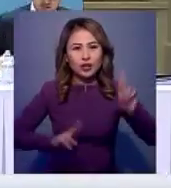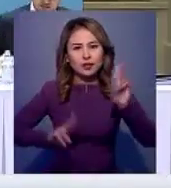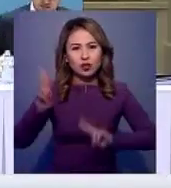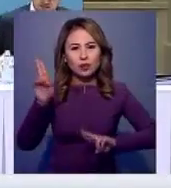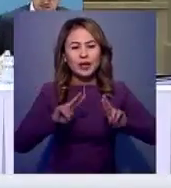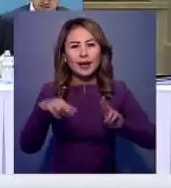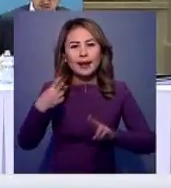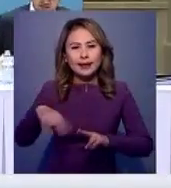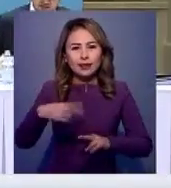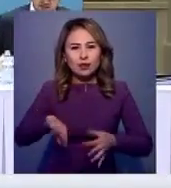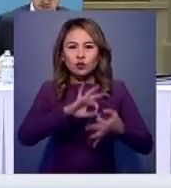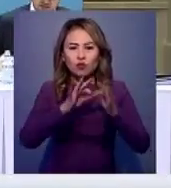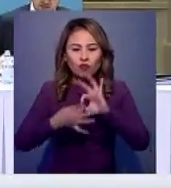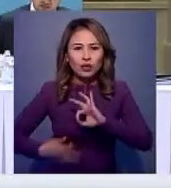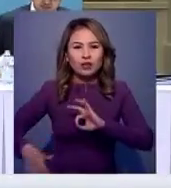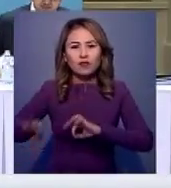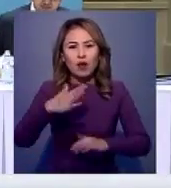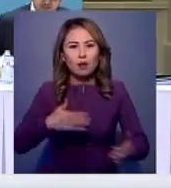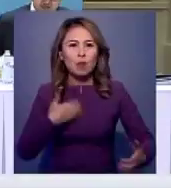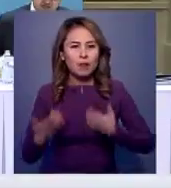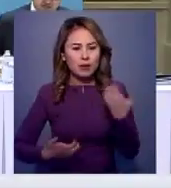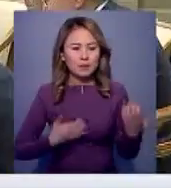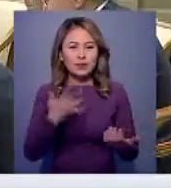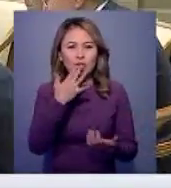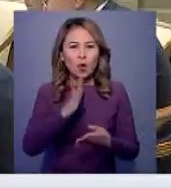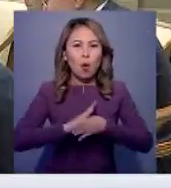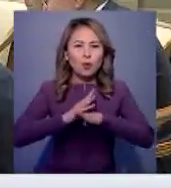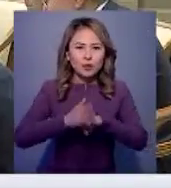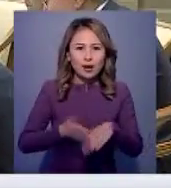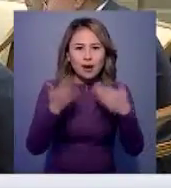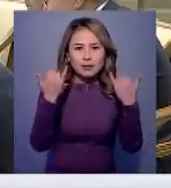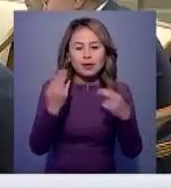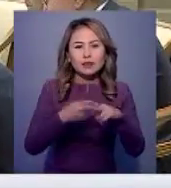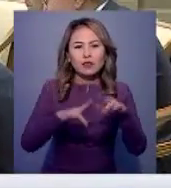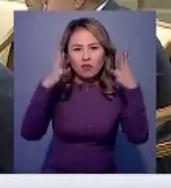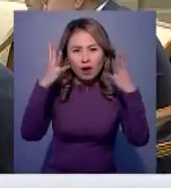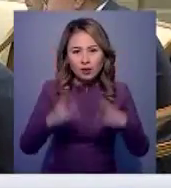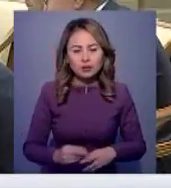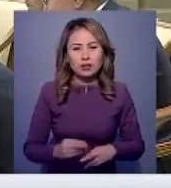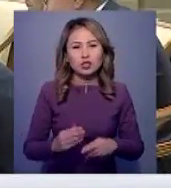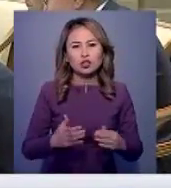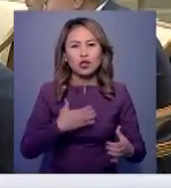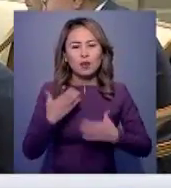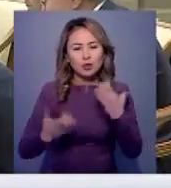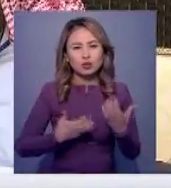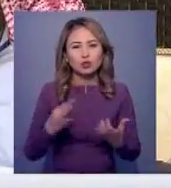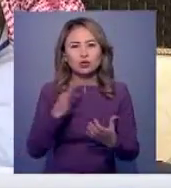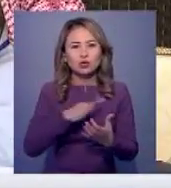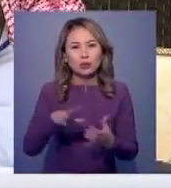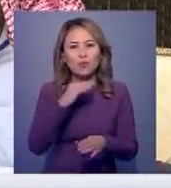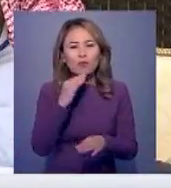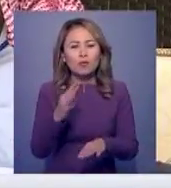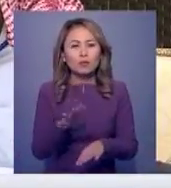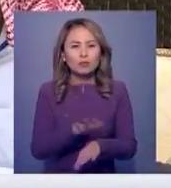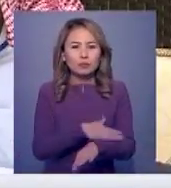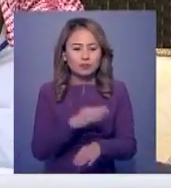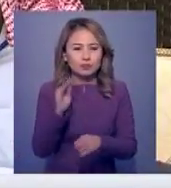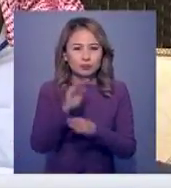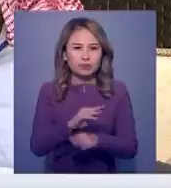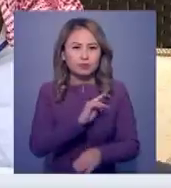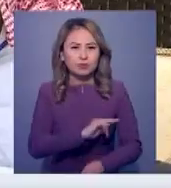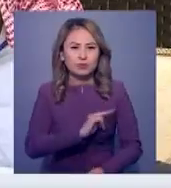дәстүрлі діндер лидерлерінің 6-шы съезіне келген шетелдік қонақтар қазіргі таңда дін атын жамылып жүргендер көбейіп бара жатқанын